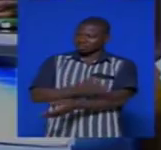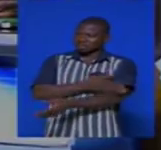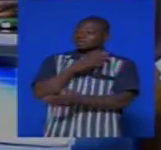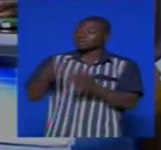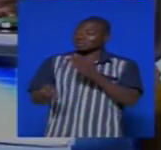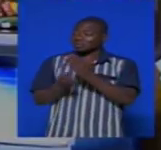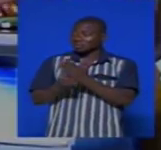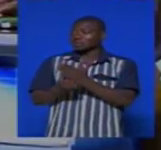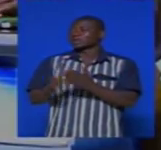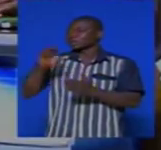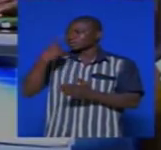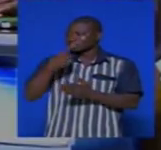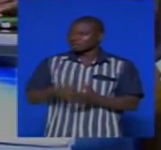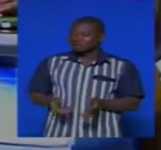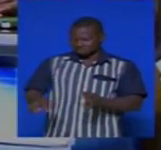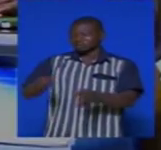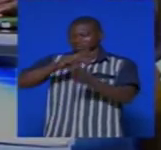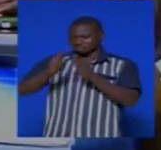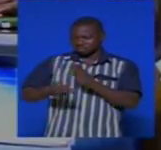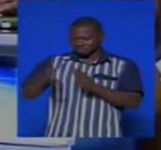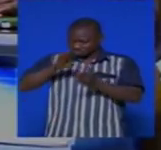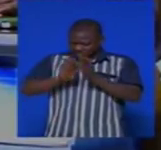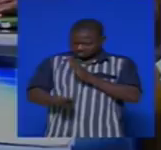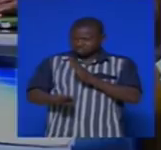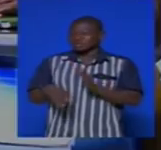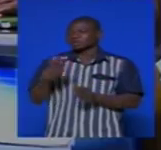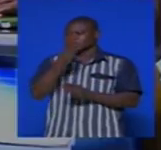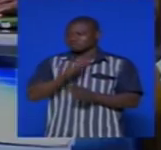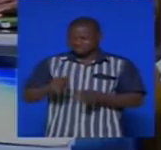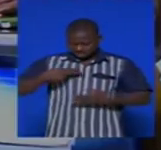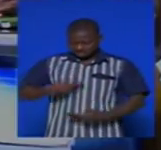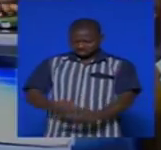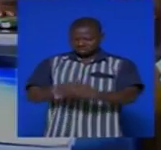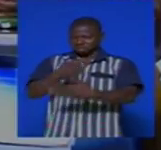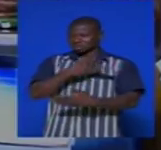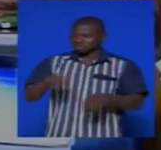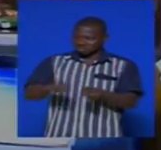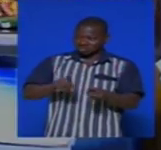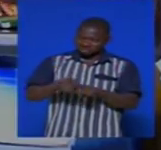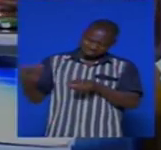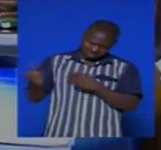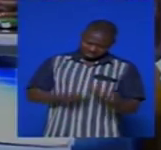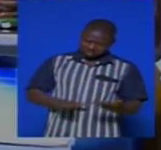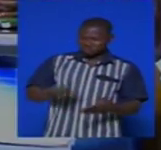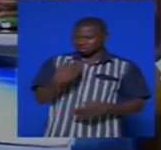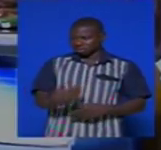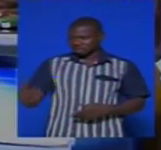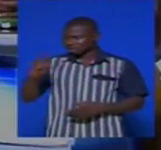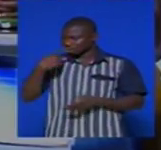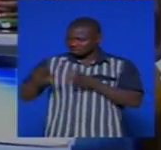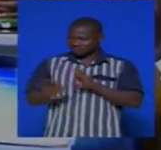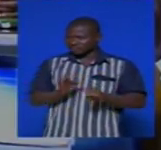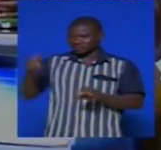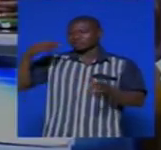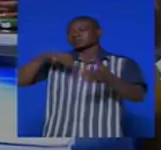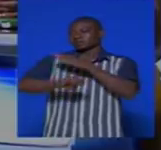qui résulte donc d'une baisse donc de la fécondité et de la mortalité, mais qui fait entrer en jeu donc le